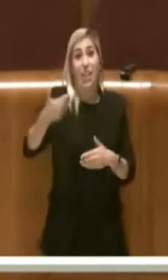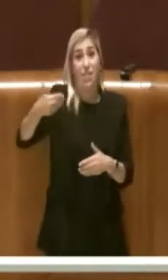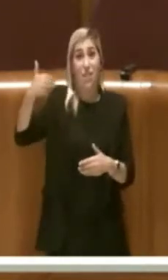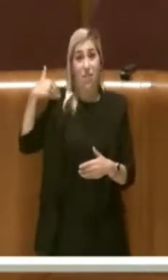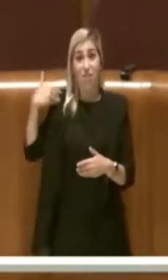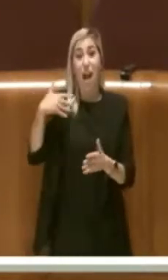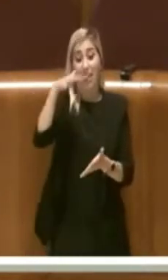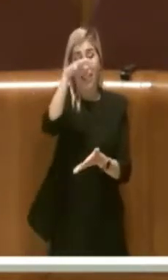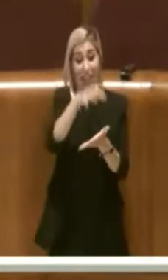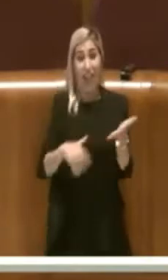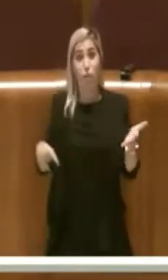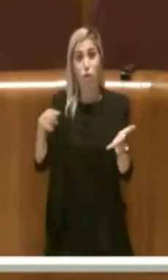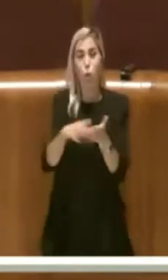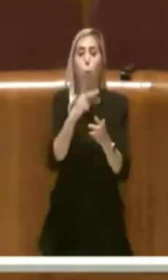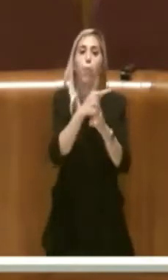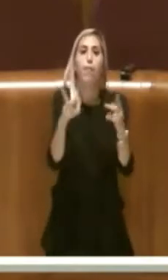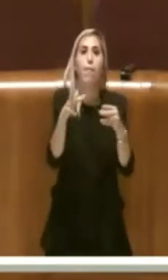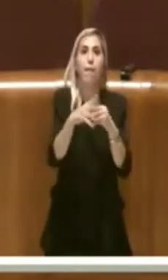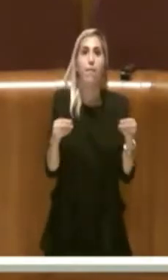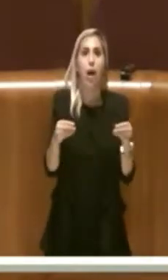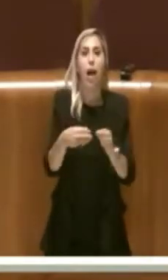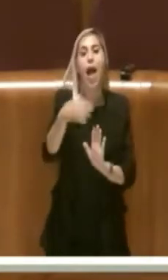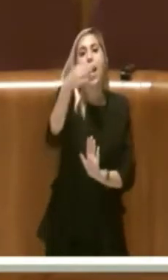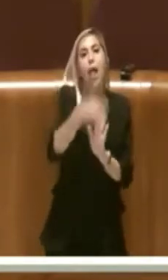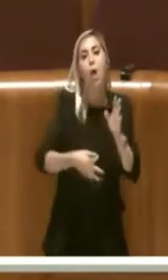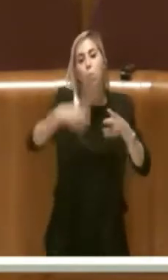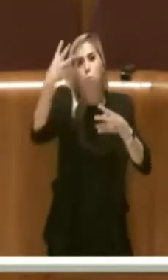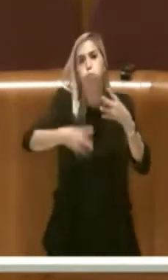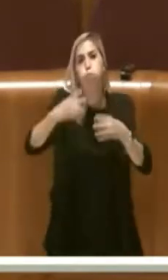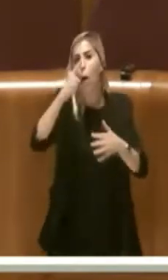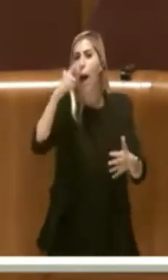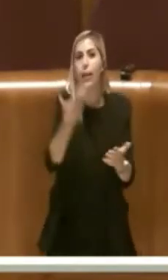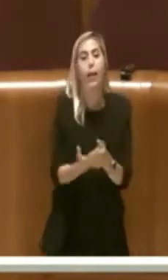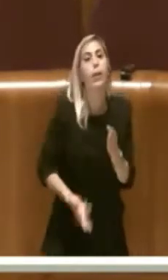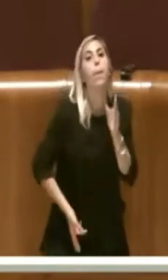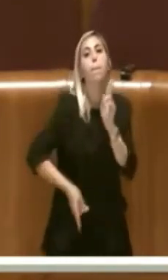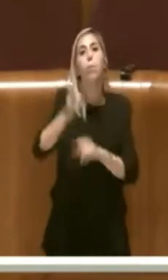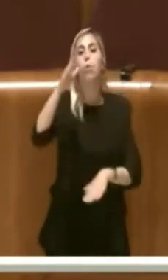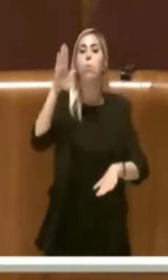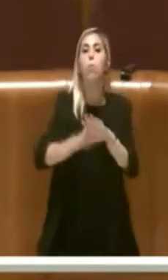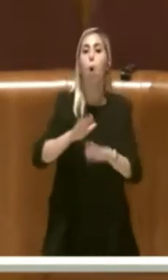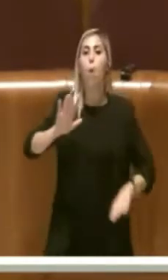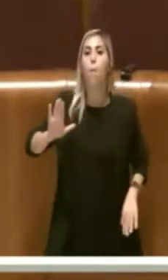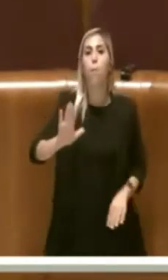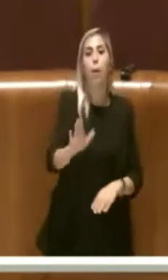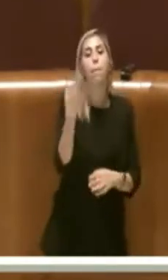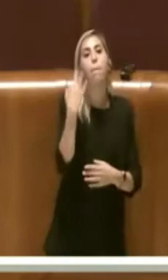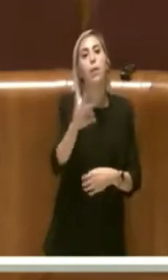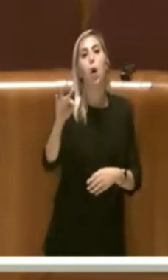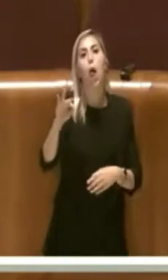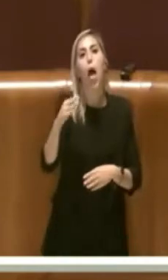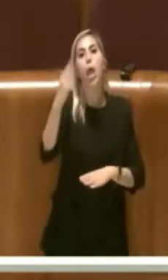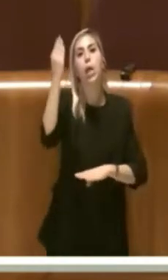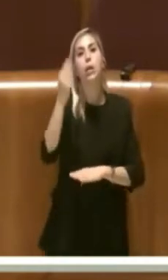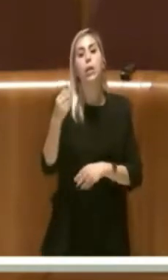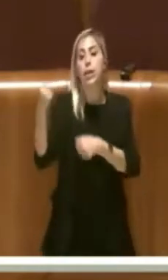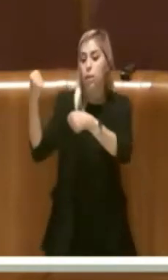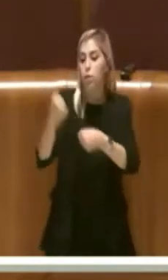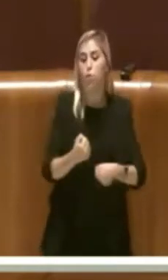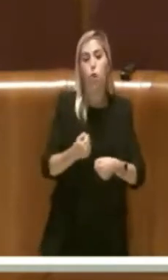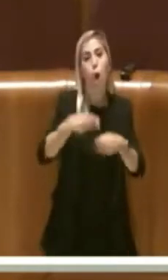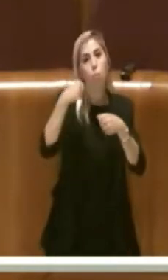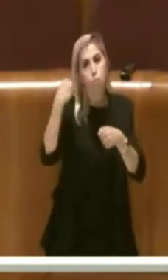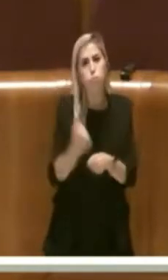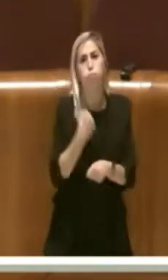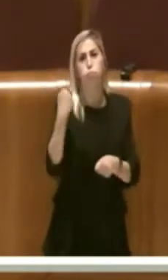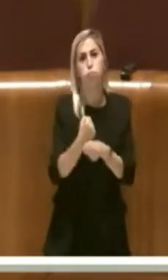questo testo cerchiamo di farlo, di regole di funzionamento più idonee ed appropriate alla particolare istituzione che amministra e per